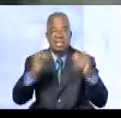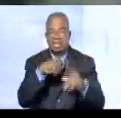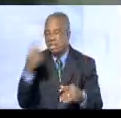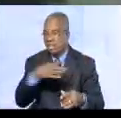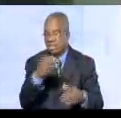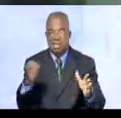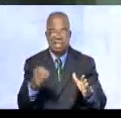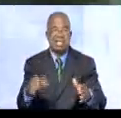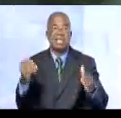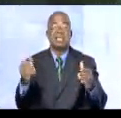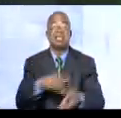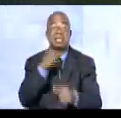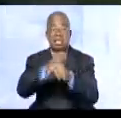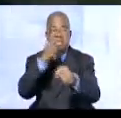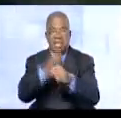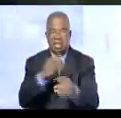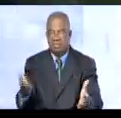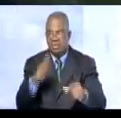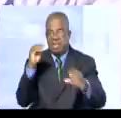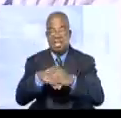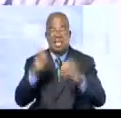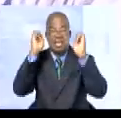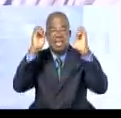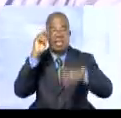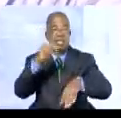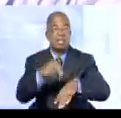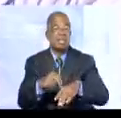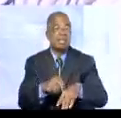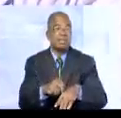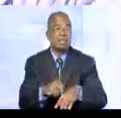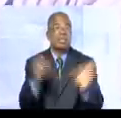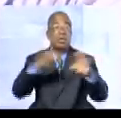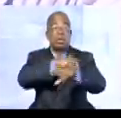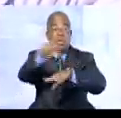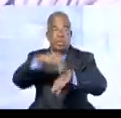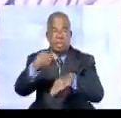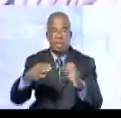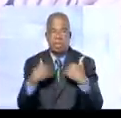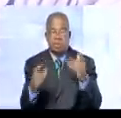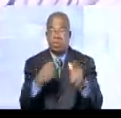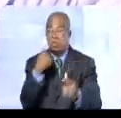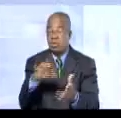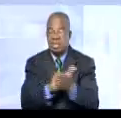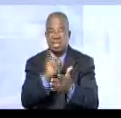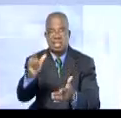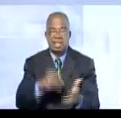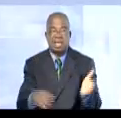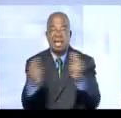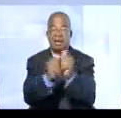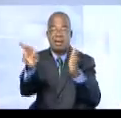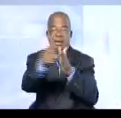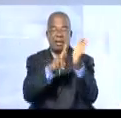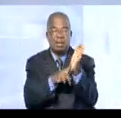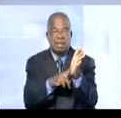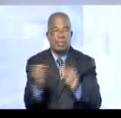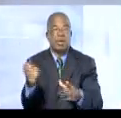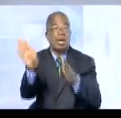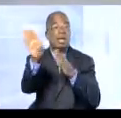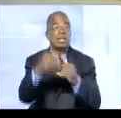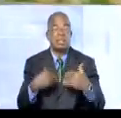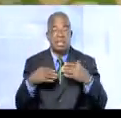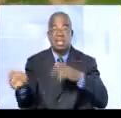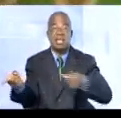système éducatif de la région de Lodibois. Selon l'orateur, le rapport de l'État sur l'éducation nationale montre qu'en